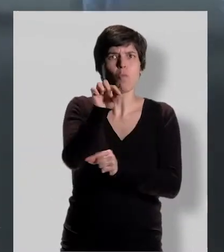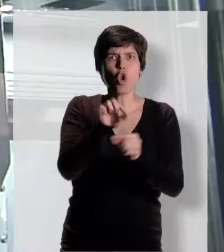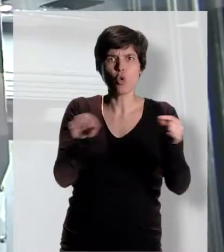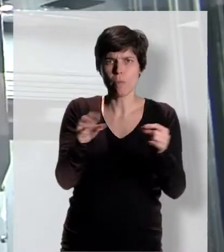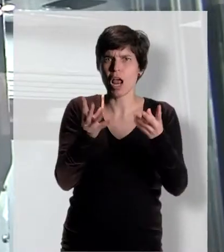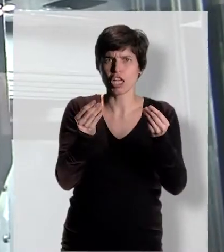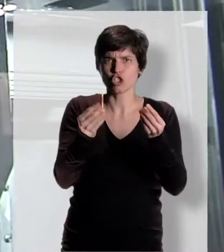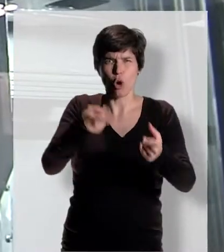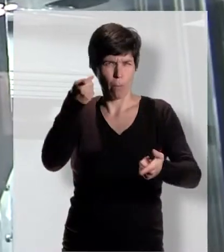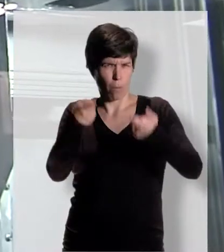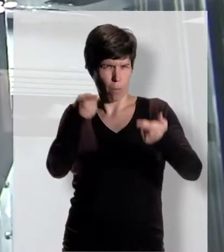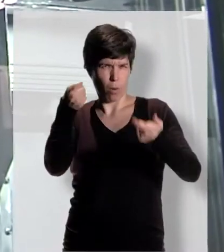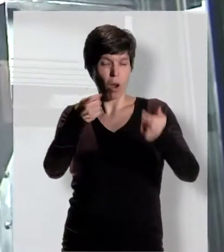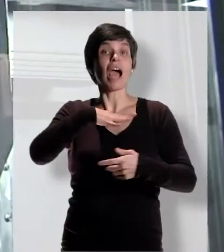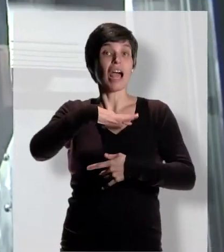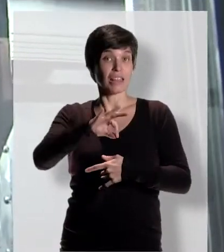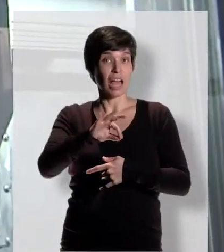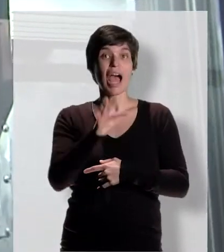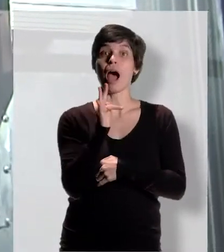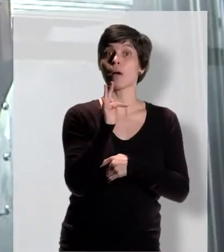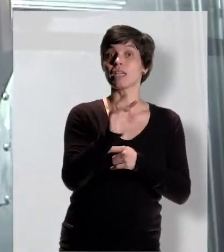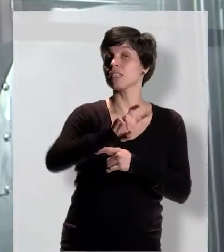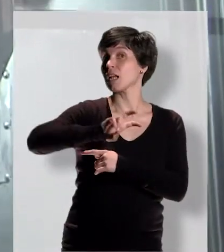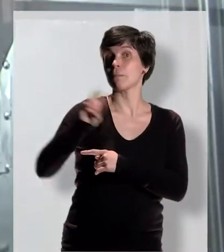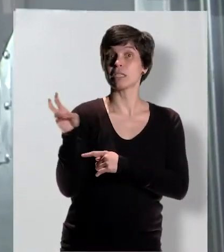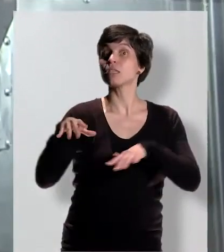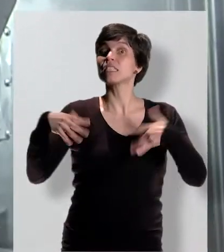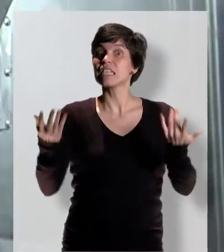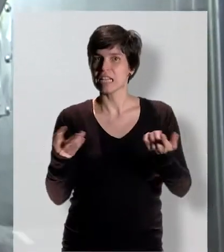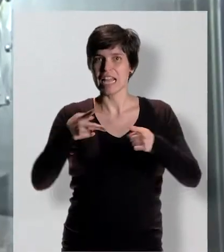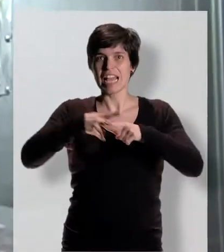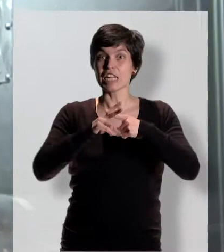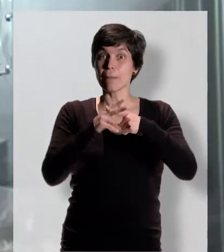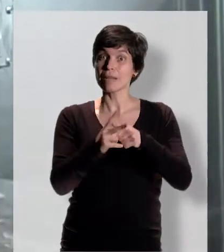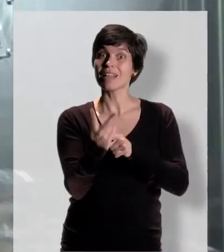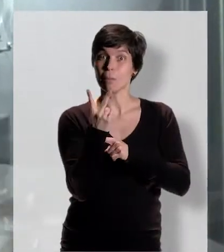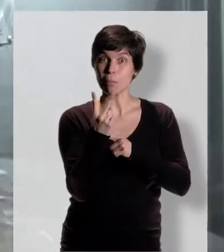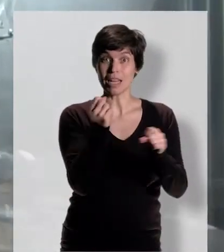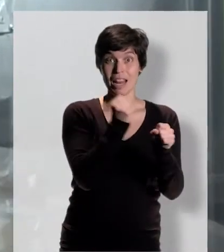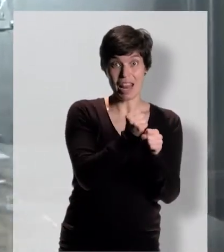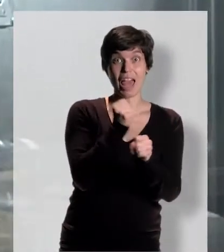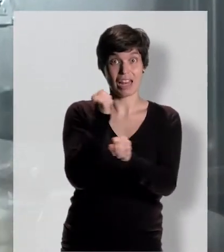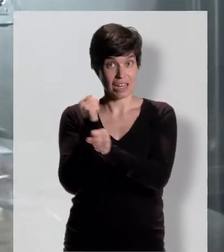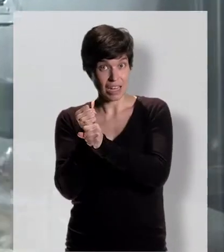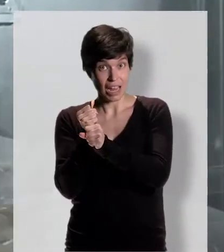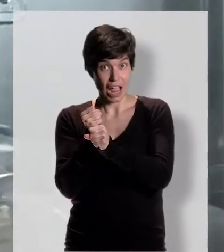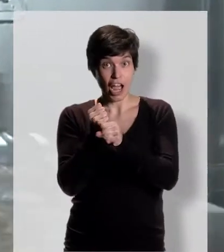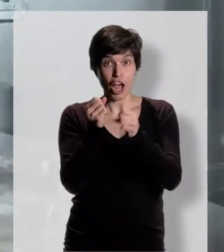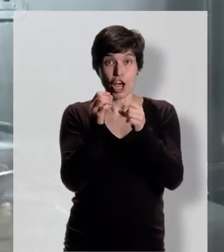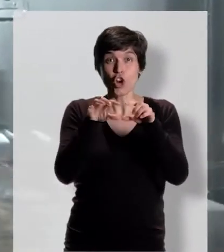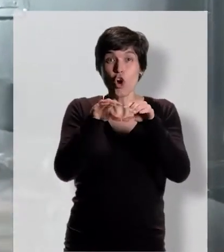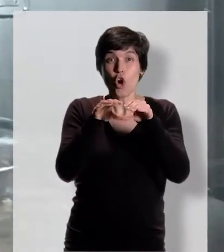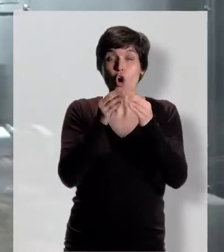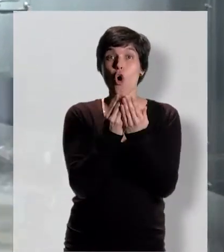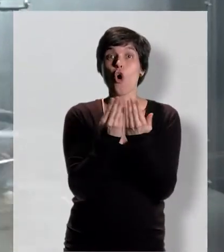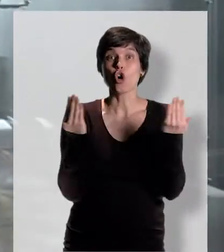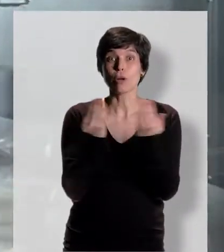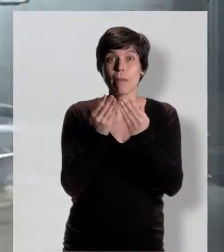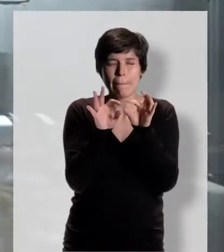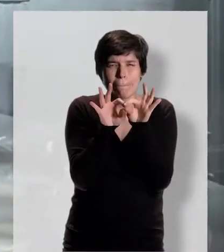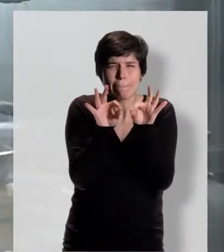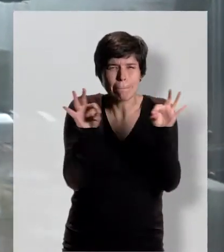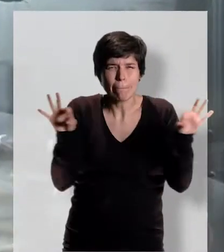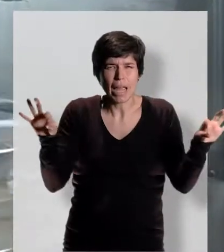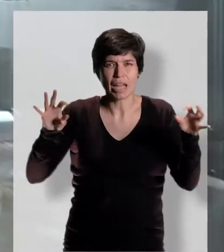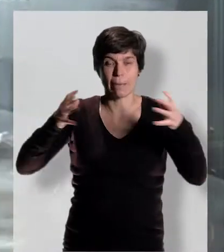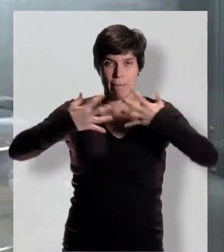piezetatik. Beste abantaila bat da, erramienta bigez lanean zauzenean, horma oso meheak